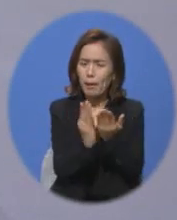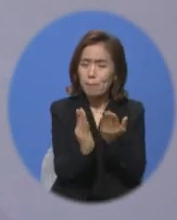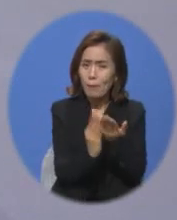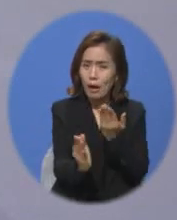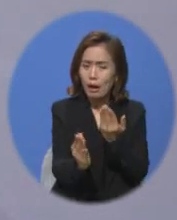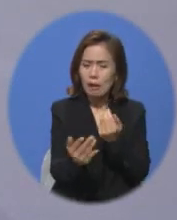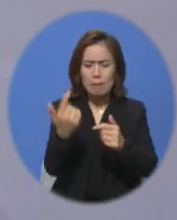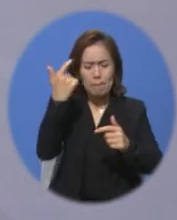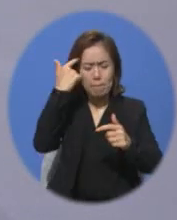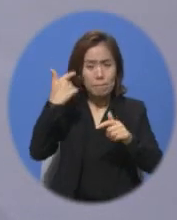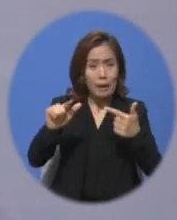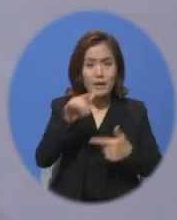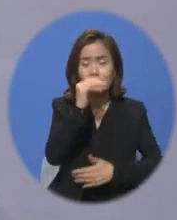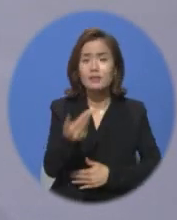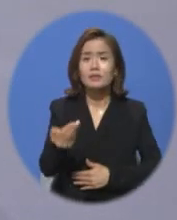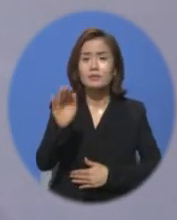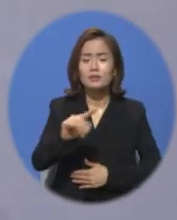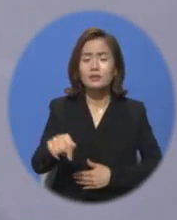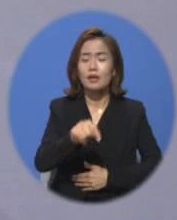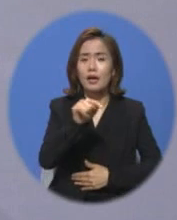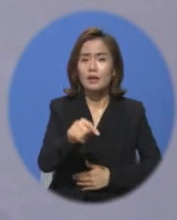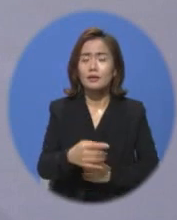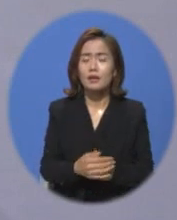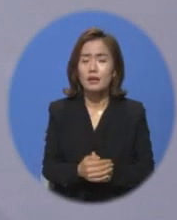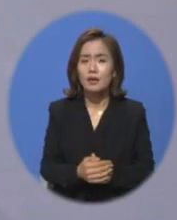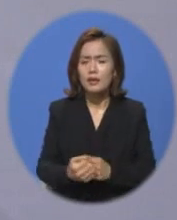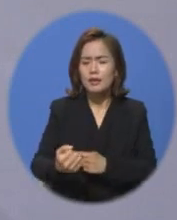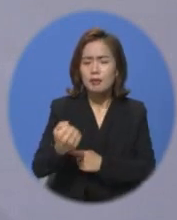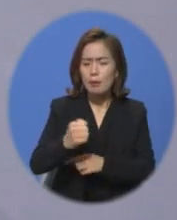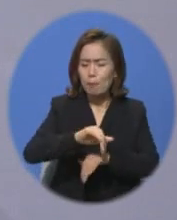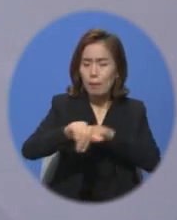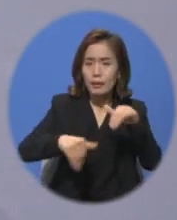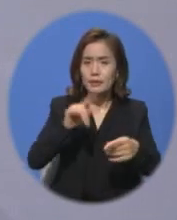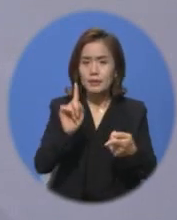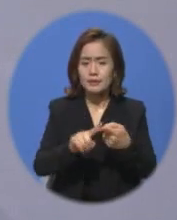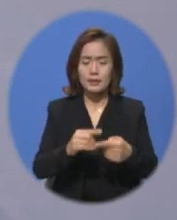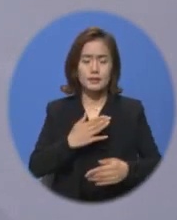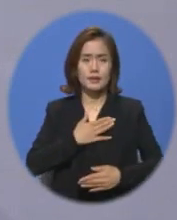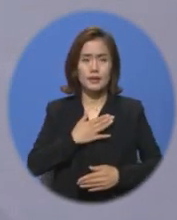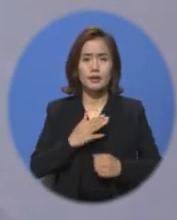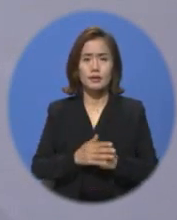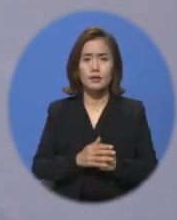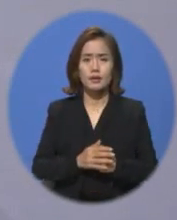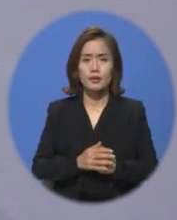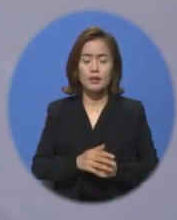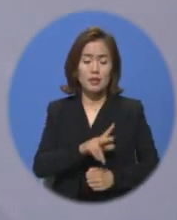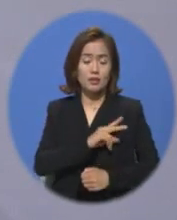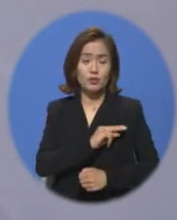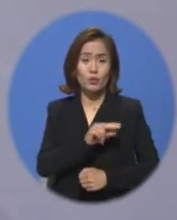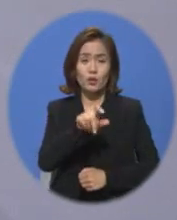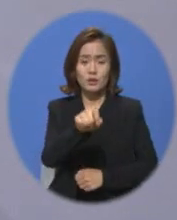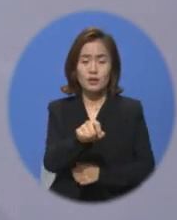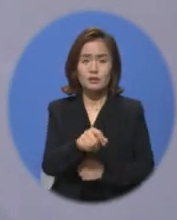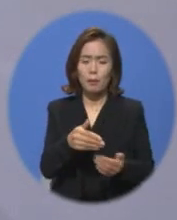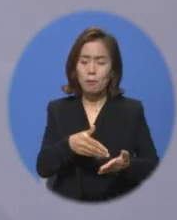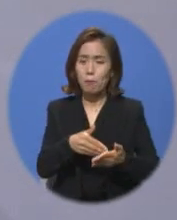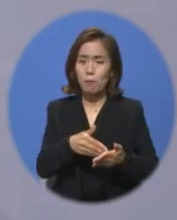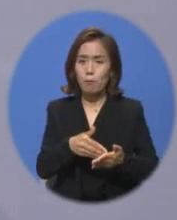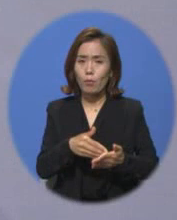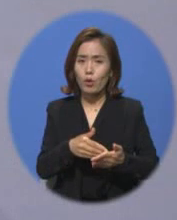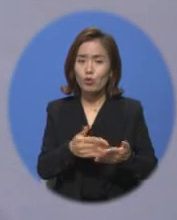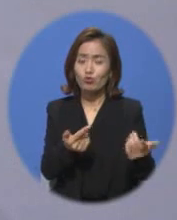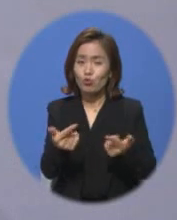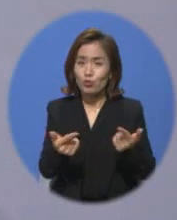에조건불일치로상당한의견차이가있었지만, 제사무실, 김경진의원실에서중재하여 모든